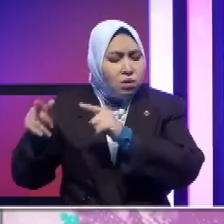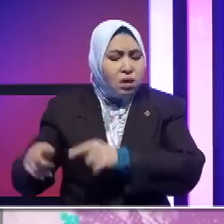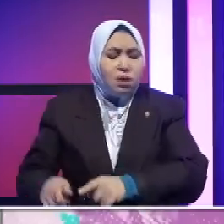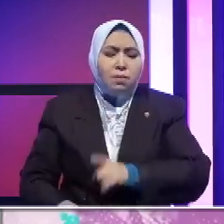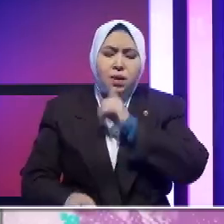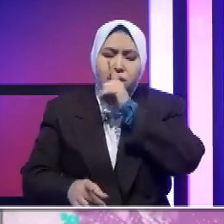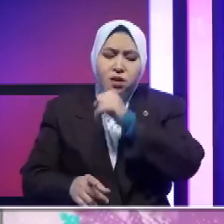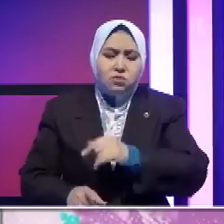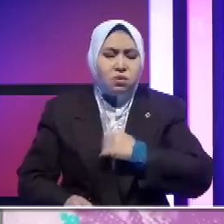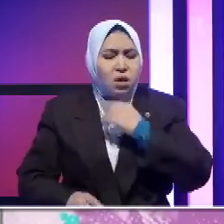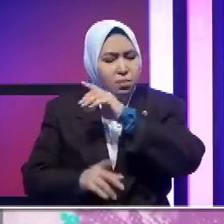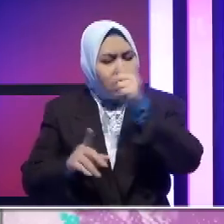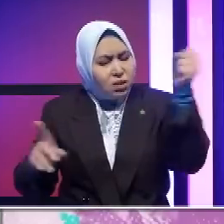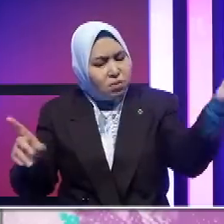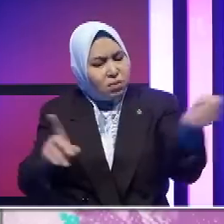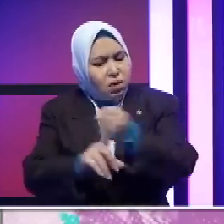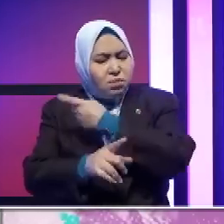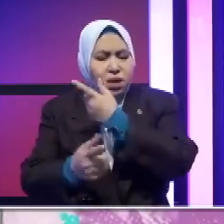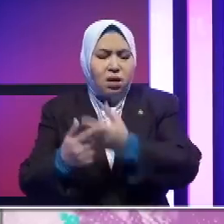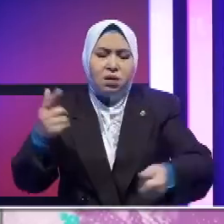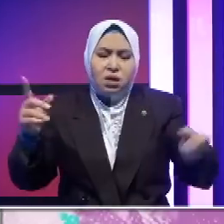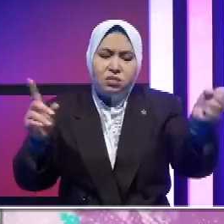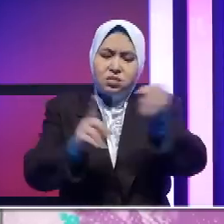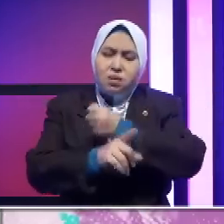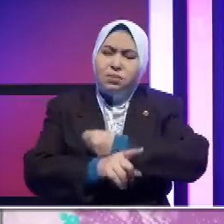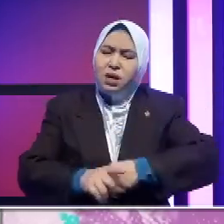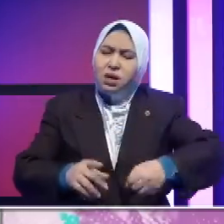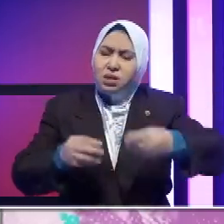يصبكم بعض الذي